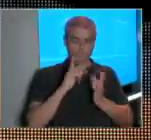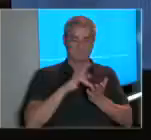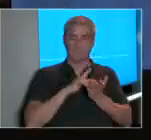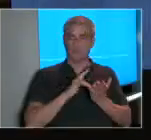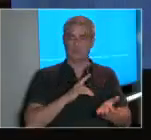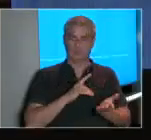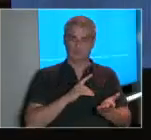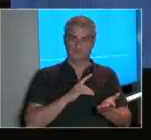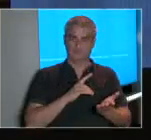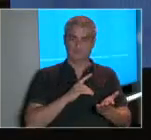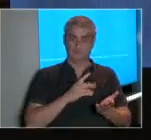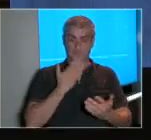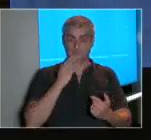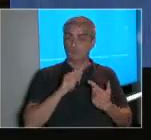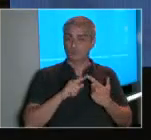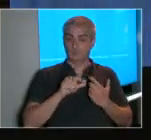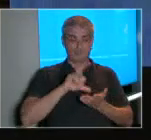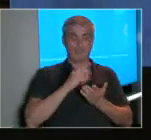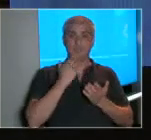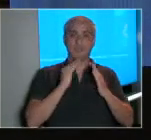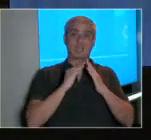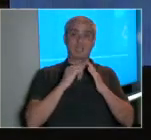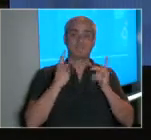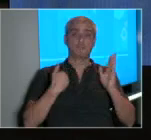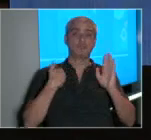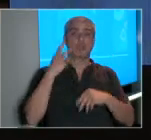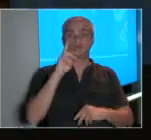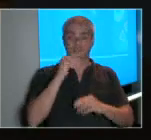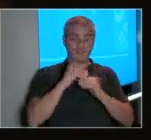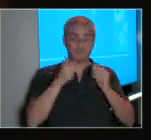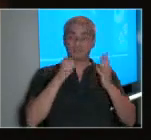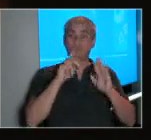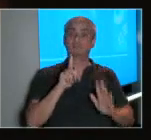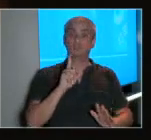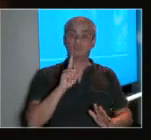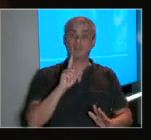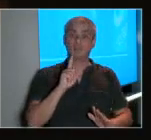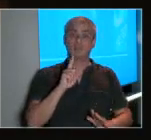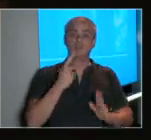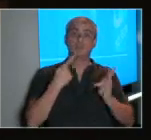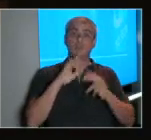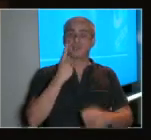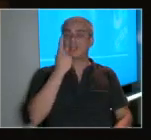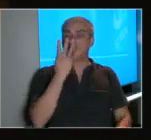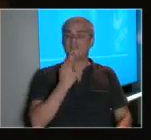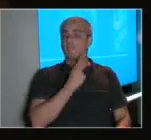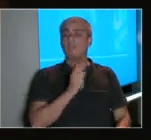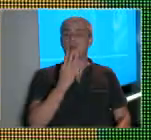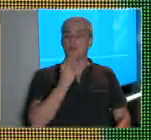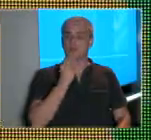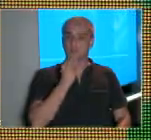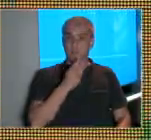מקומי. בירושלים, בירת ישראל, גרים היום מעבר לקווי 67 למעלה מרבע מיליון